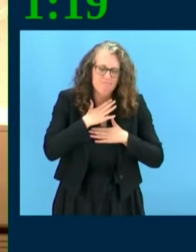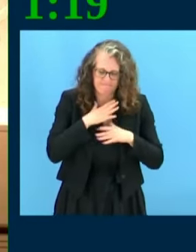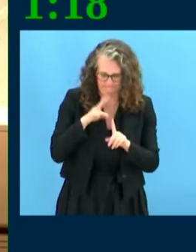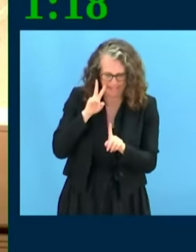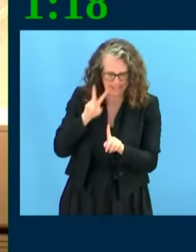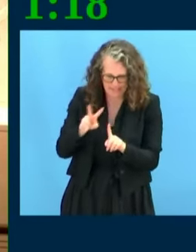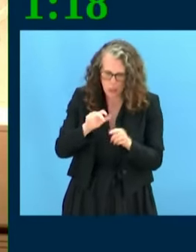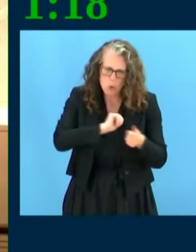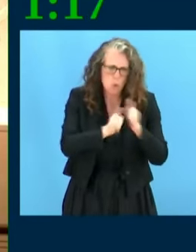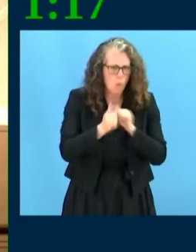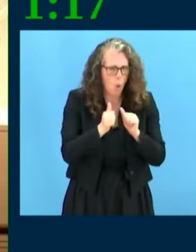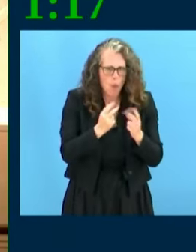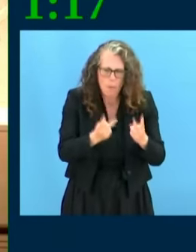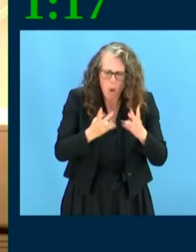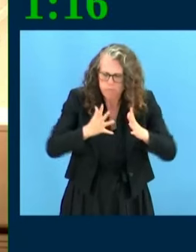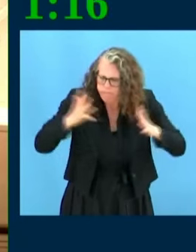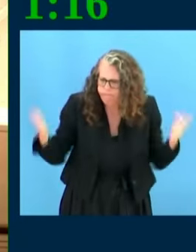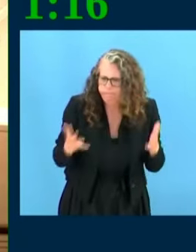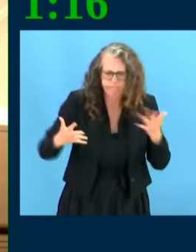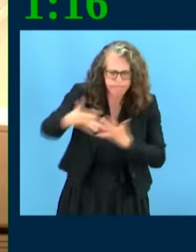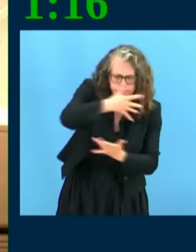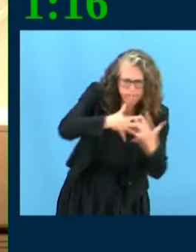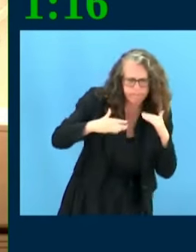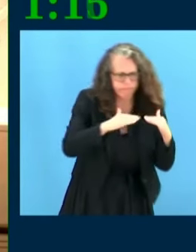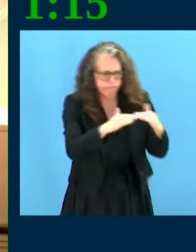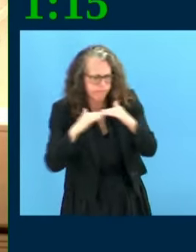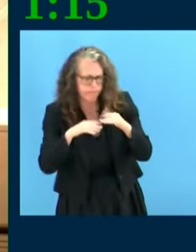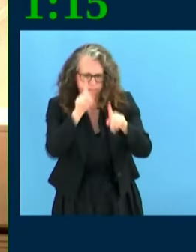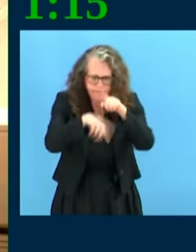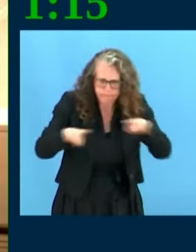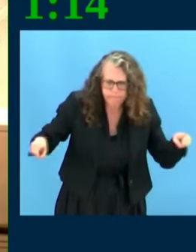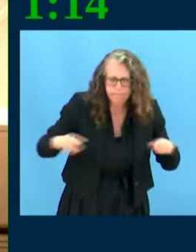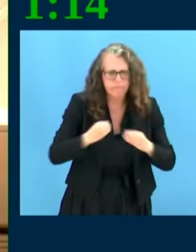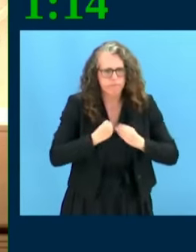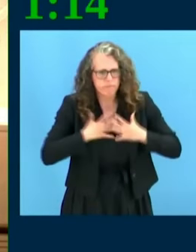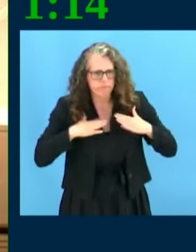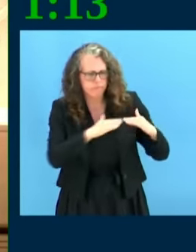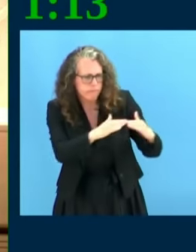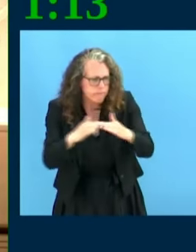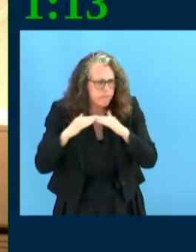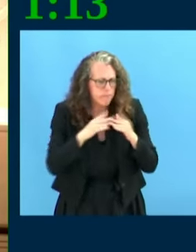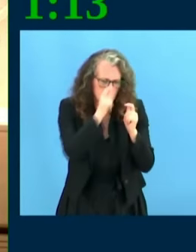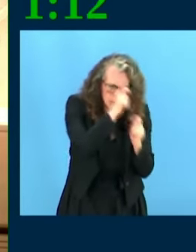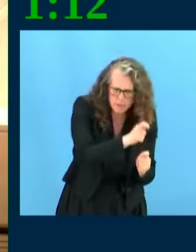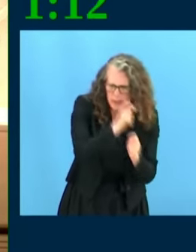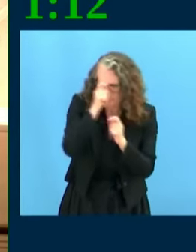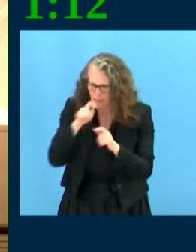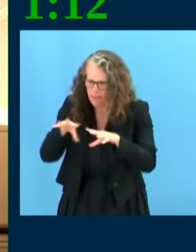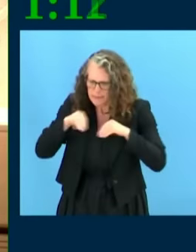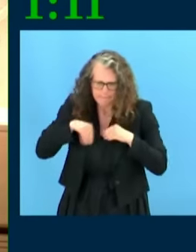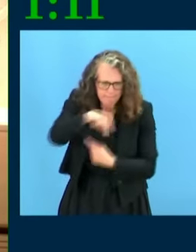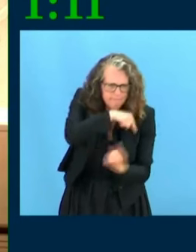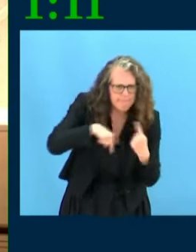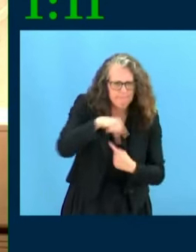23 համատեղ հայտարություների։ Անդրդարսնեն կատարվալ լաչին ամիջանցքի արգերապակման ու արցախա էդնիկ զտմանը։ Նմակի անդամ